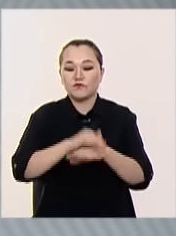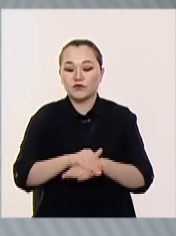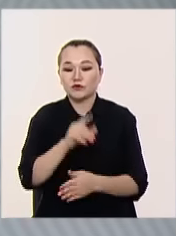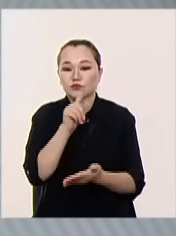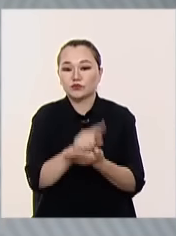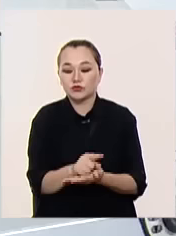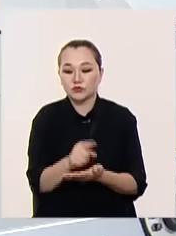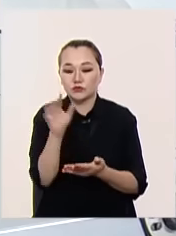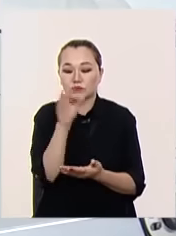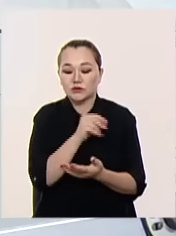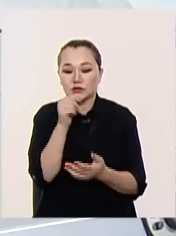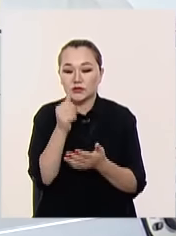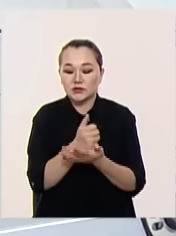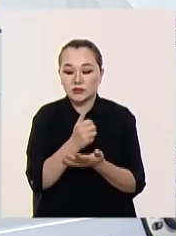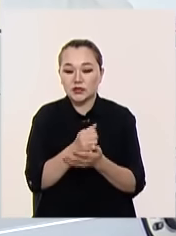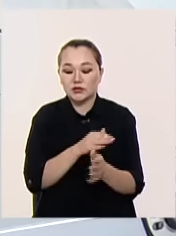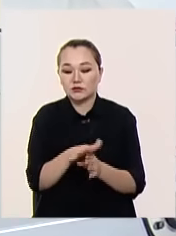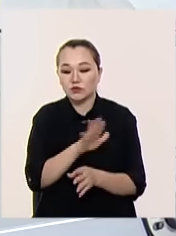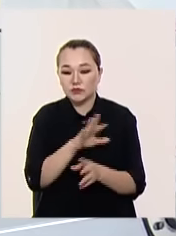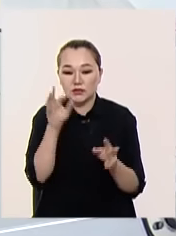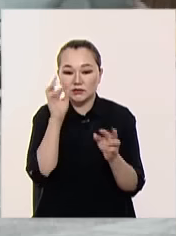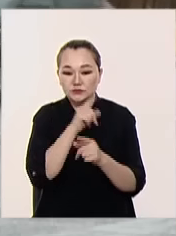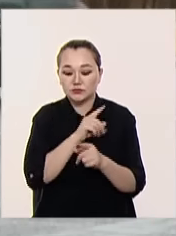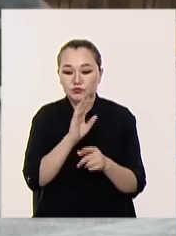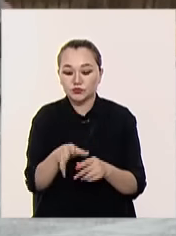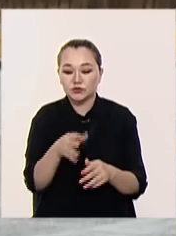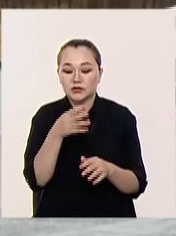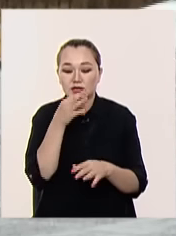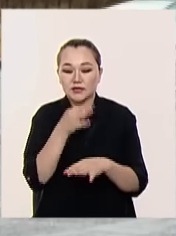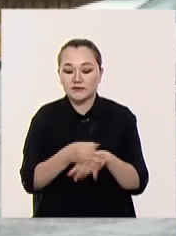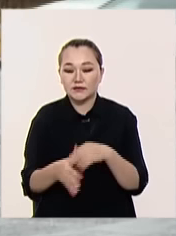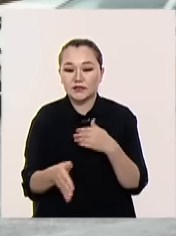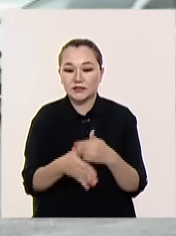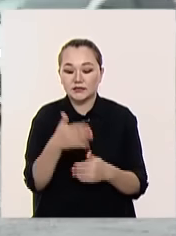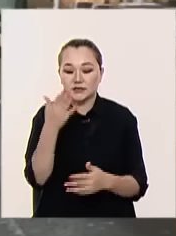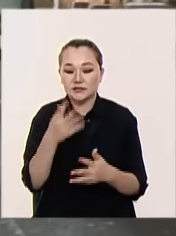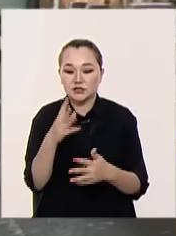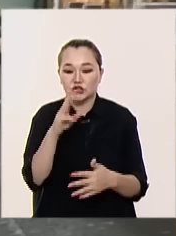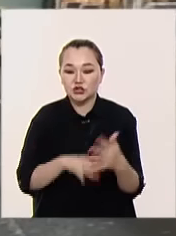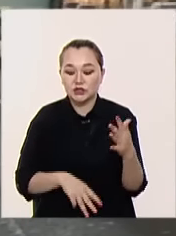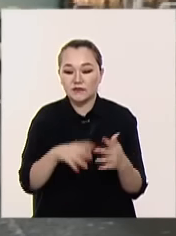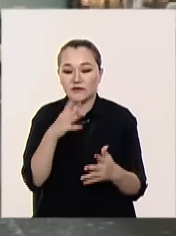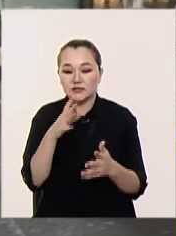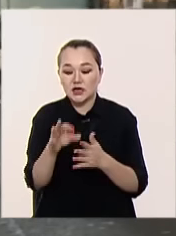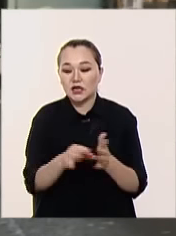Ал кірісін жасырып, толық емес не қате өткізсе, жауапкершілікке тартылады. Алайда айыппұл бірден